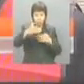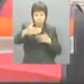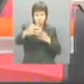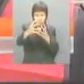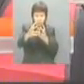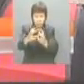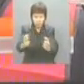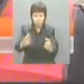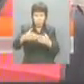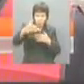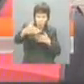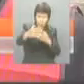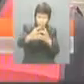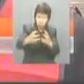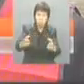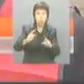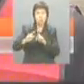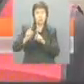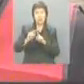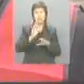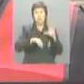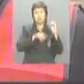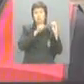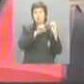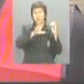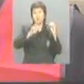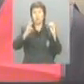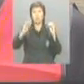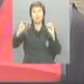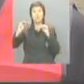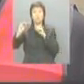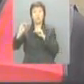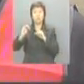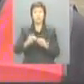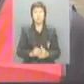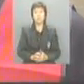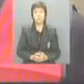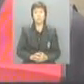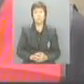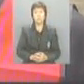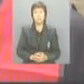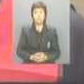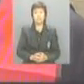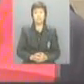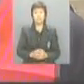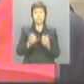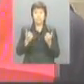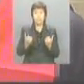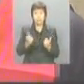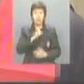ครับ ตอนนี้แนวทางการป้องกันอะไรบ้าง ตอนนี้กรมทางก็